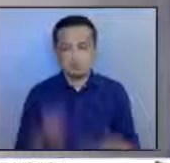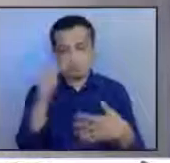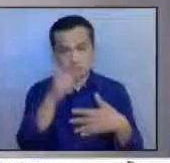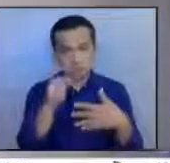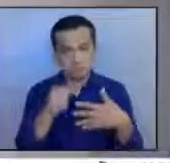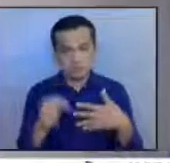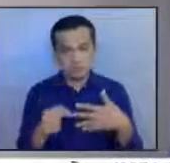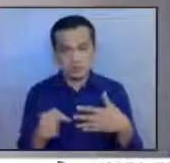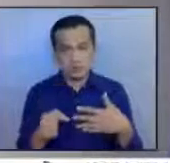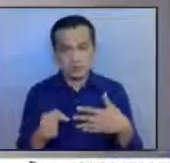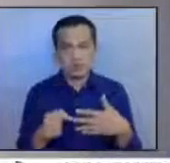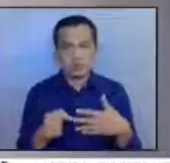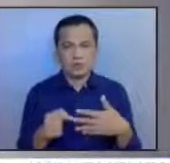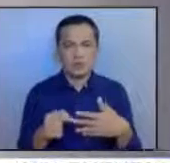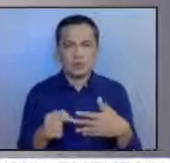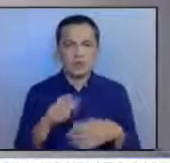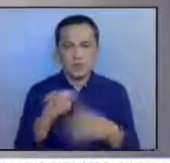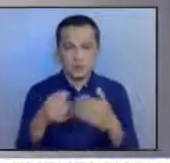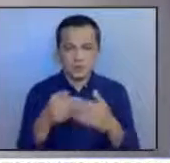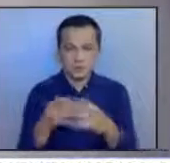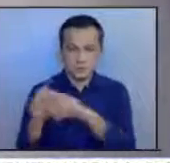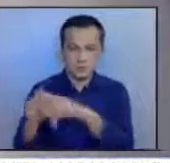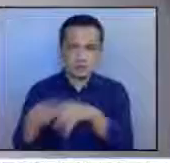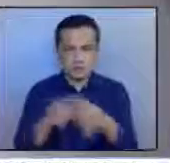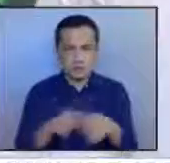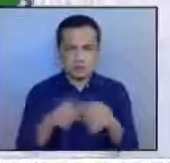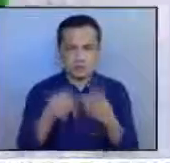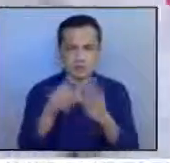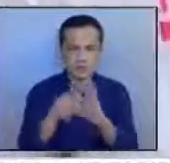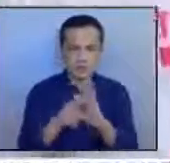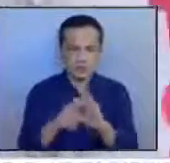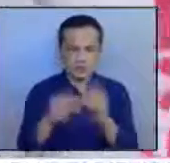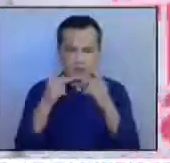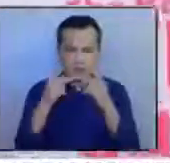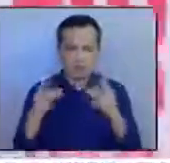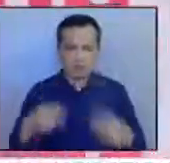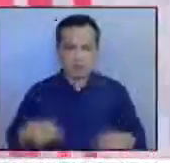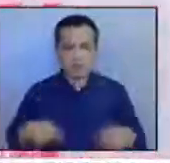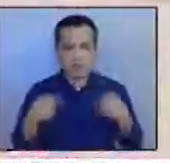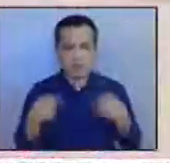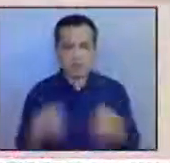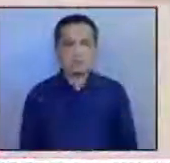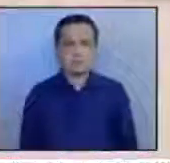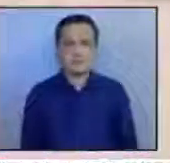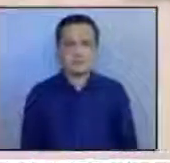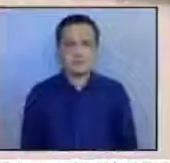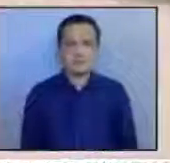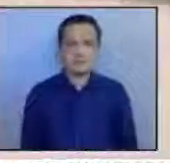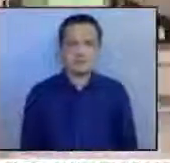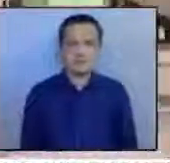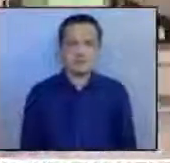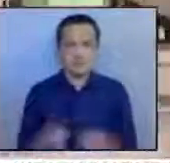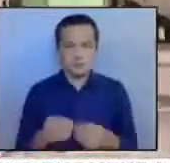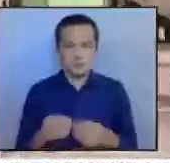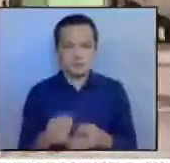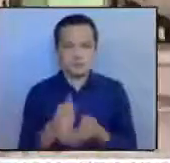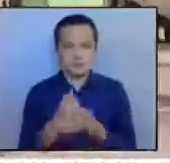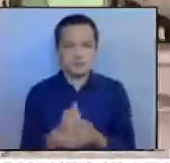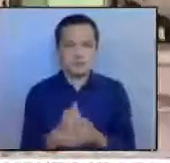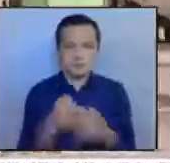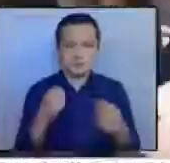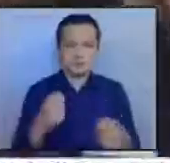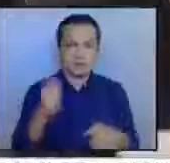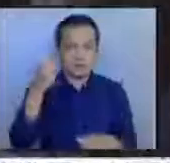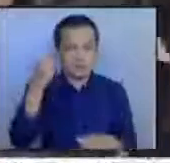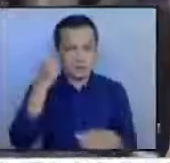solidly nakabatay sa mga prinsipyo ng public health. Mas makatutulong aniya kung pag-iigtingin ang pamahalaan ng public health